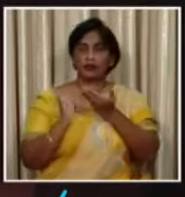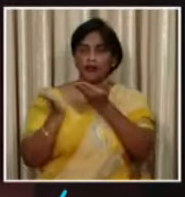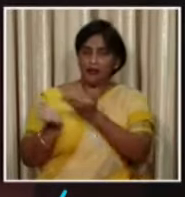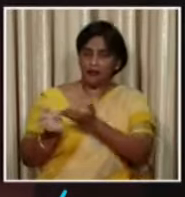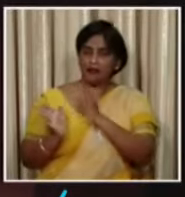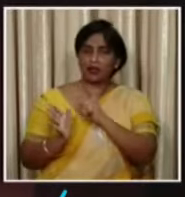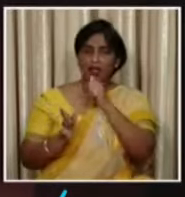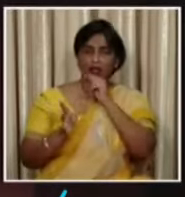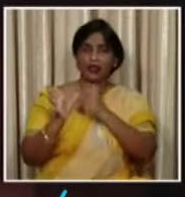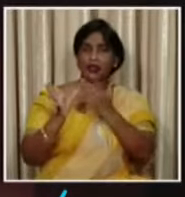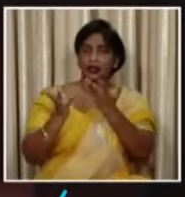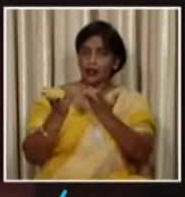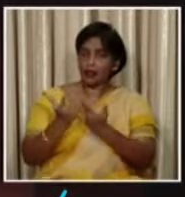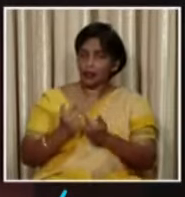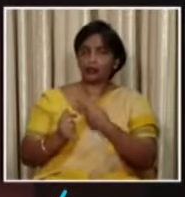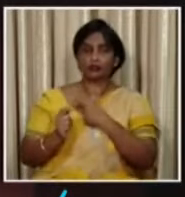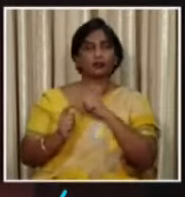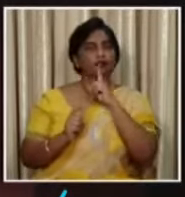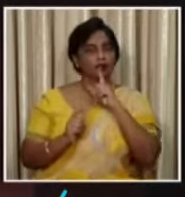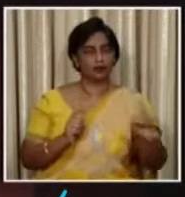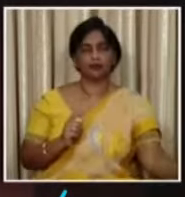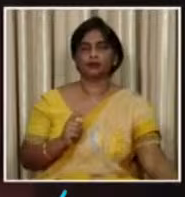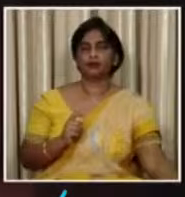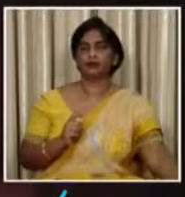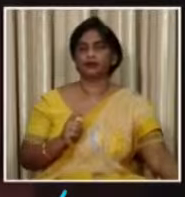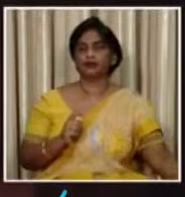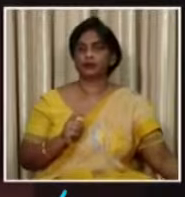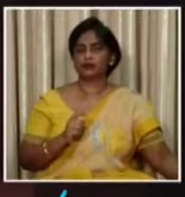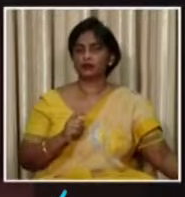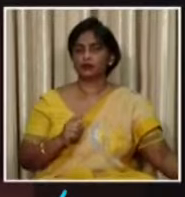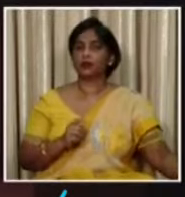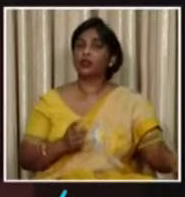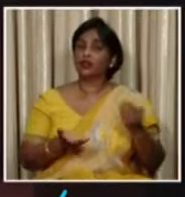බවට විගණනය ඔප්පු කරලා තිබෙනවා. කුප්පි